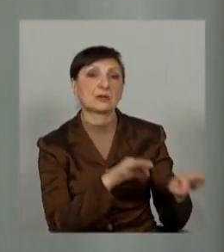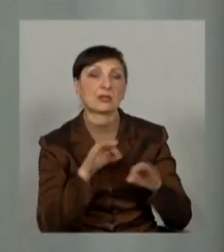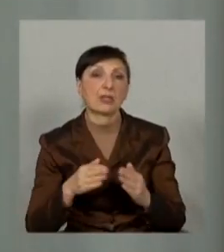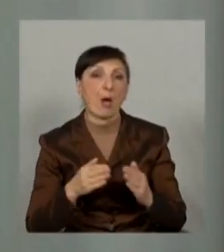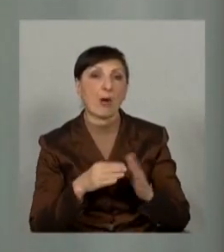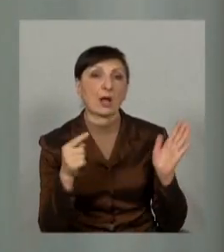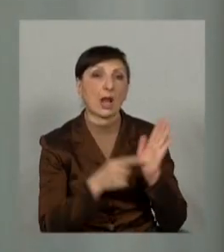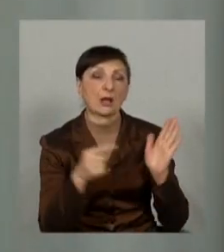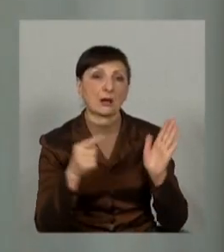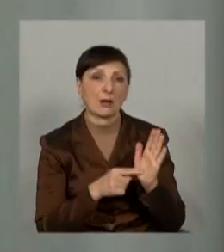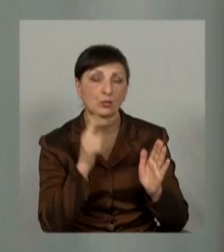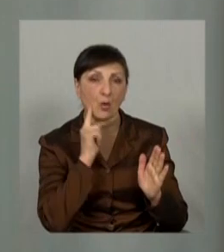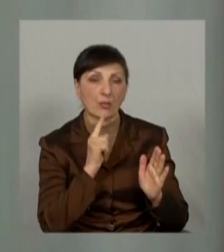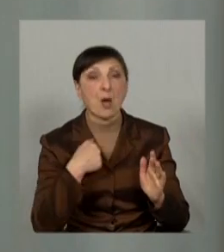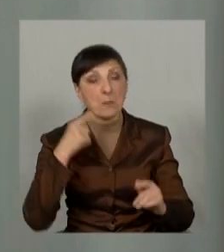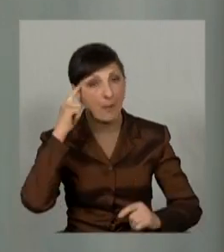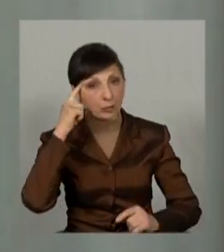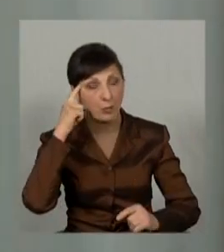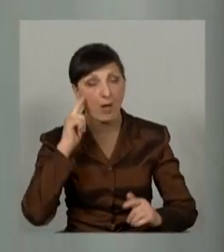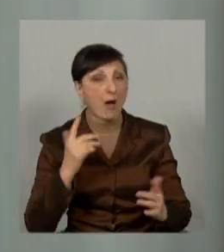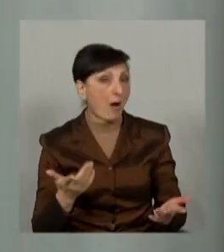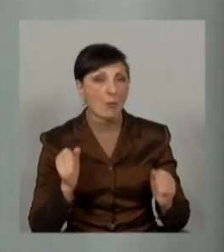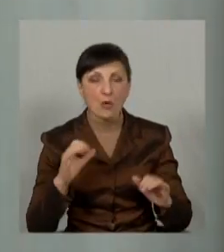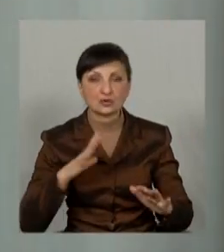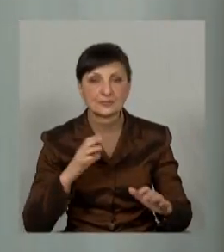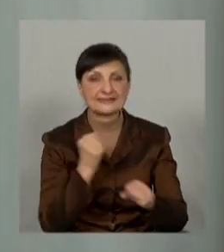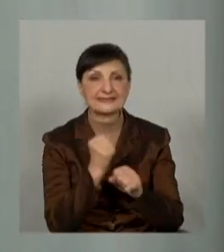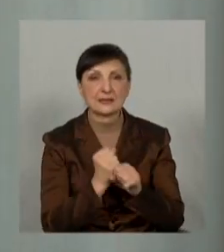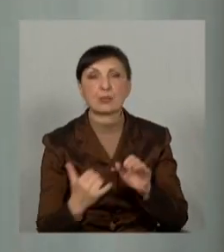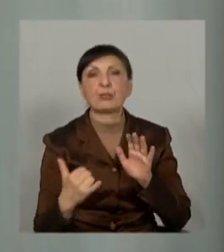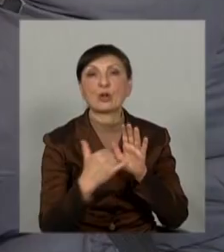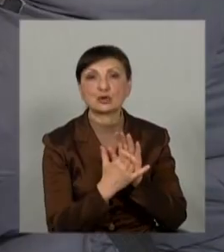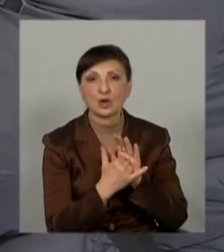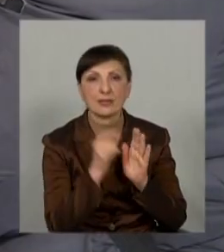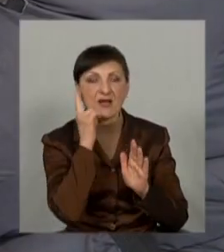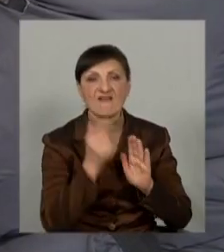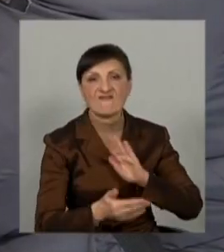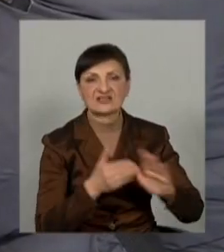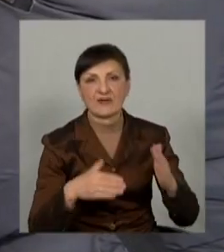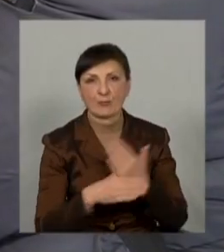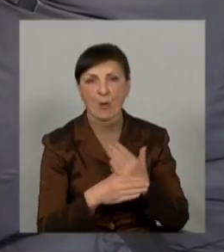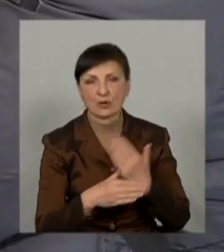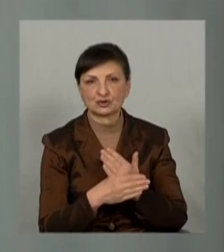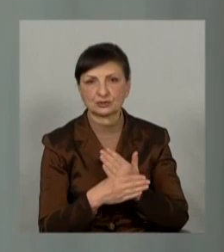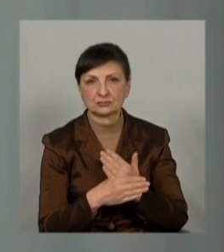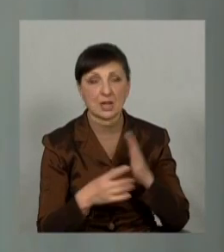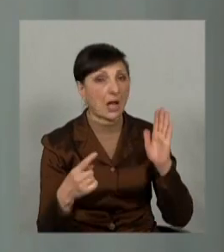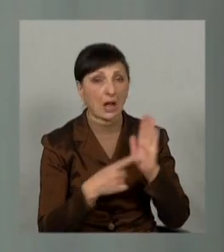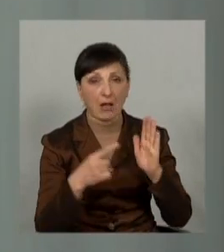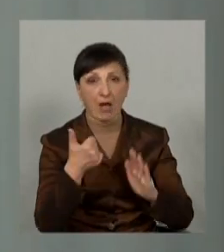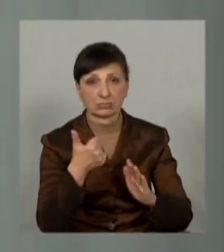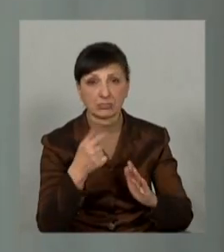клик. Поэтому мы и подумали создать приложение, чтобы можно было вызвать помощь в один клик. В приложении